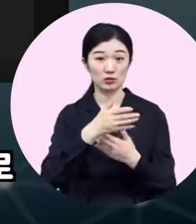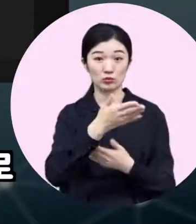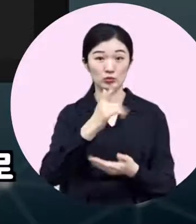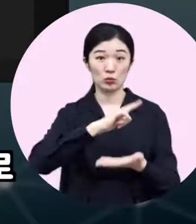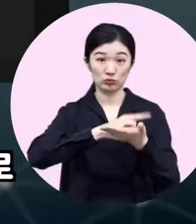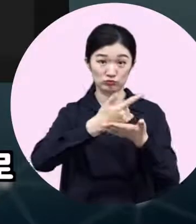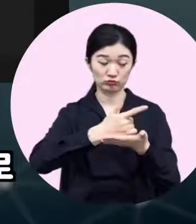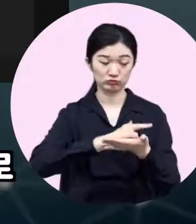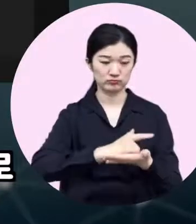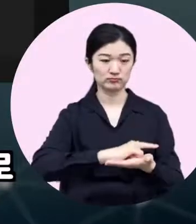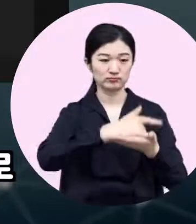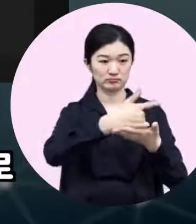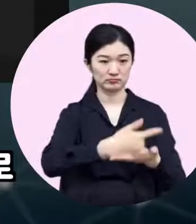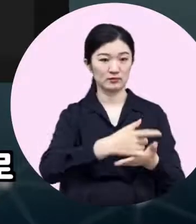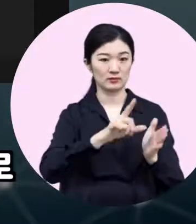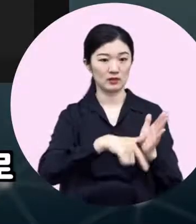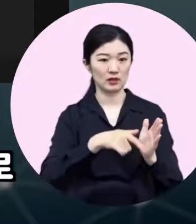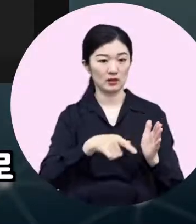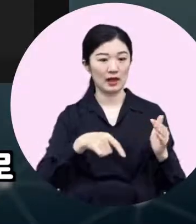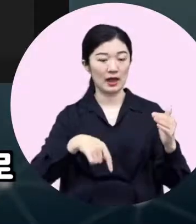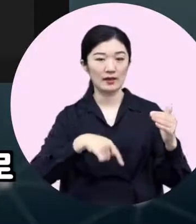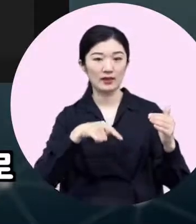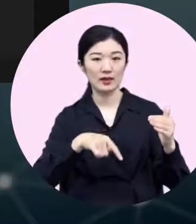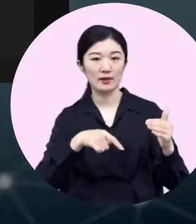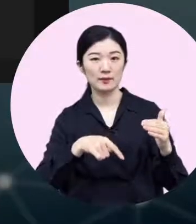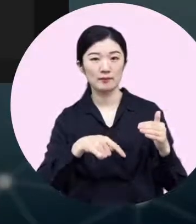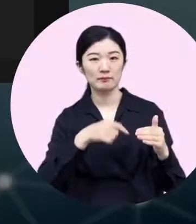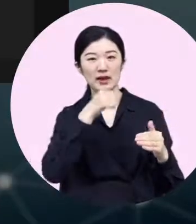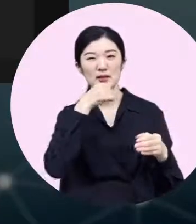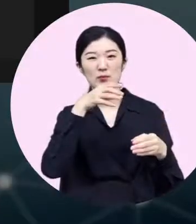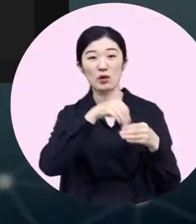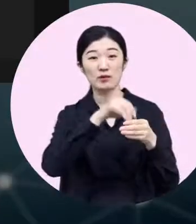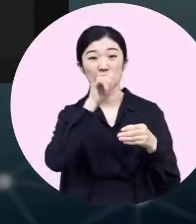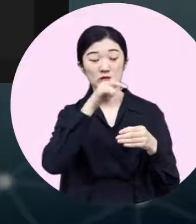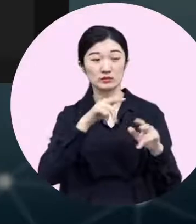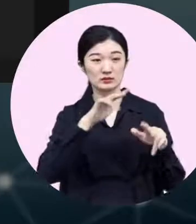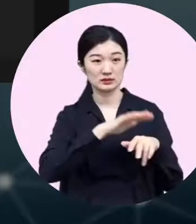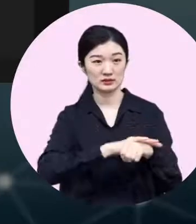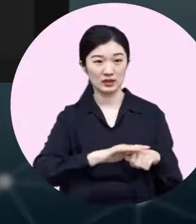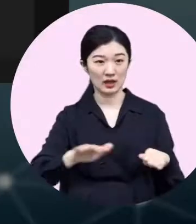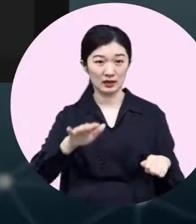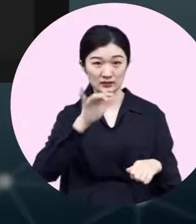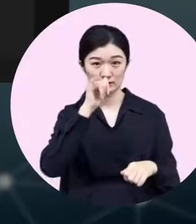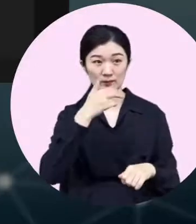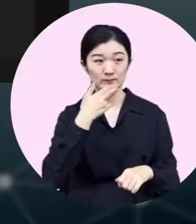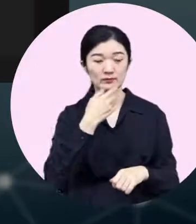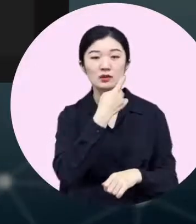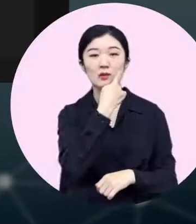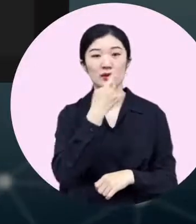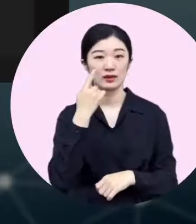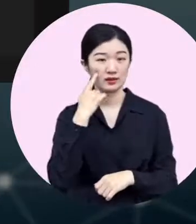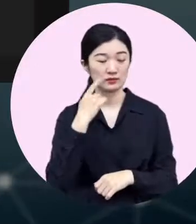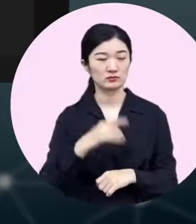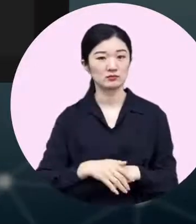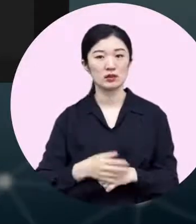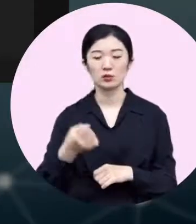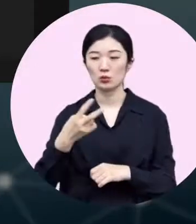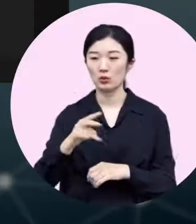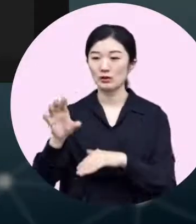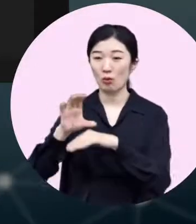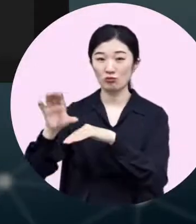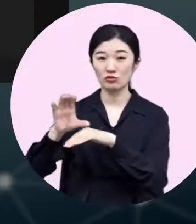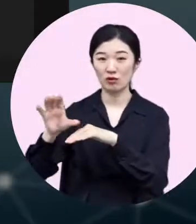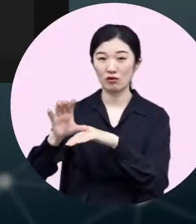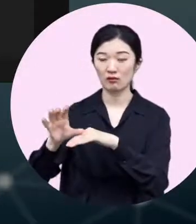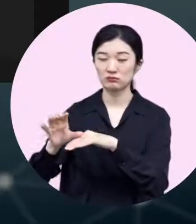노트북이시면은 노트북에 그 내장된 마이크로 연결이 돼 있는지를 체크하셔야 되고, 데스크탑일 경우에는 별도의 마이크가 이제